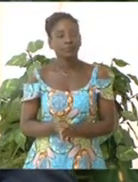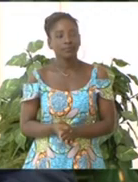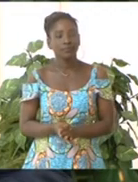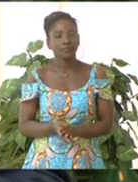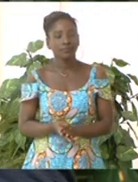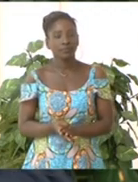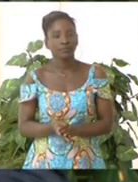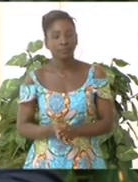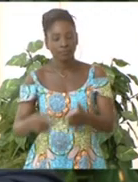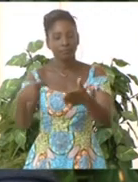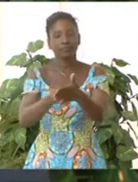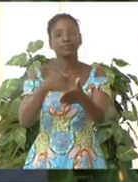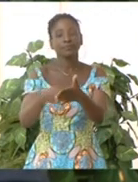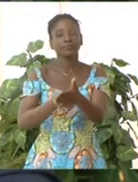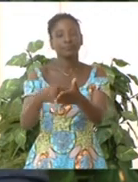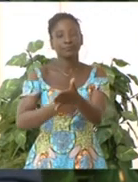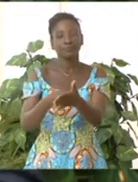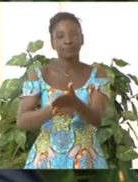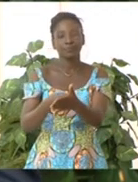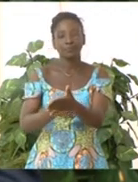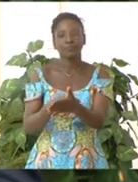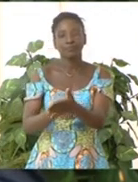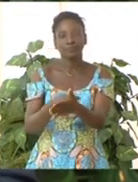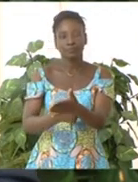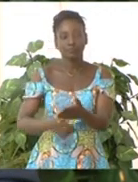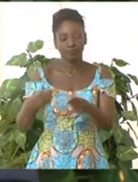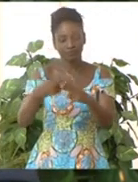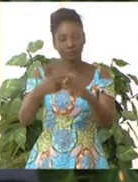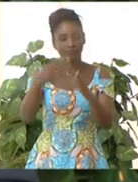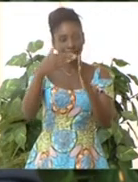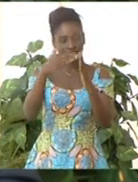gagnent à inscrire